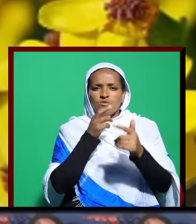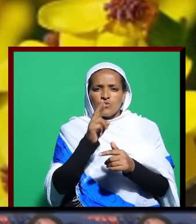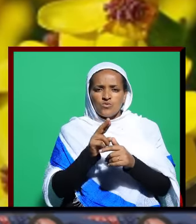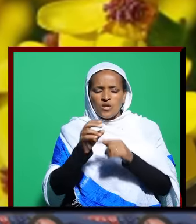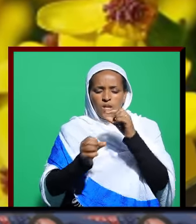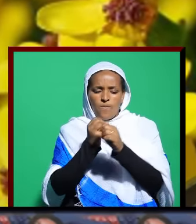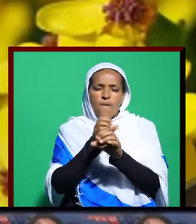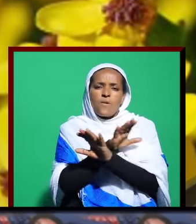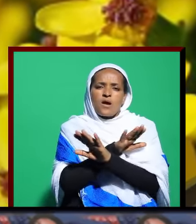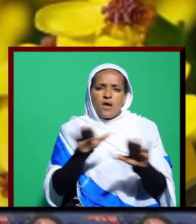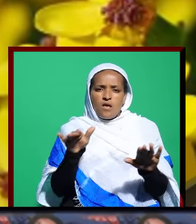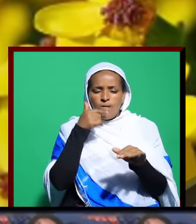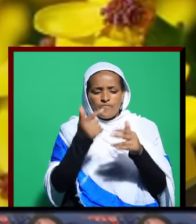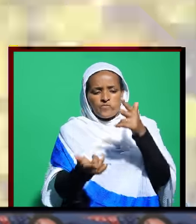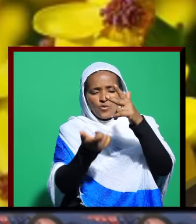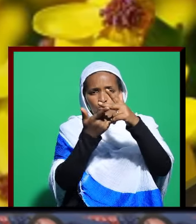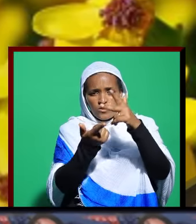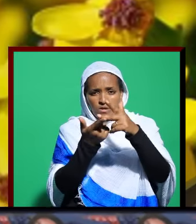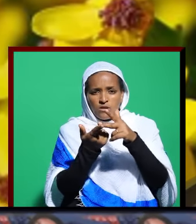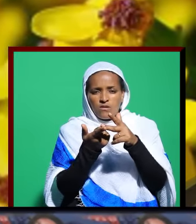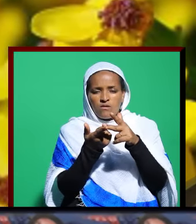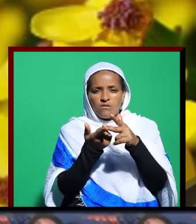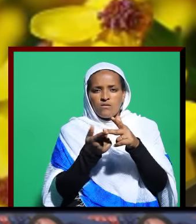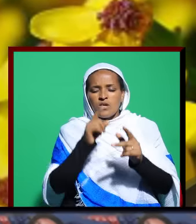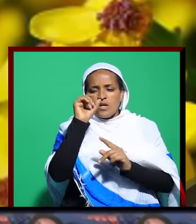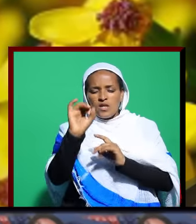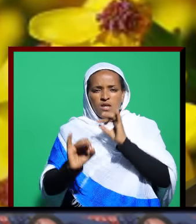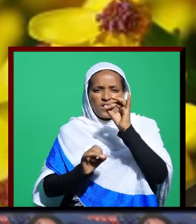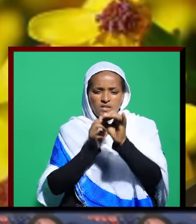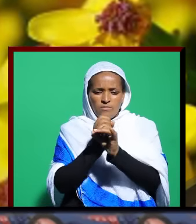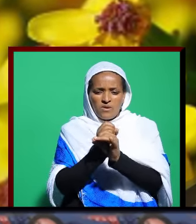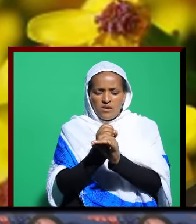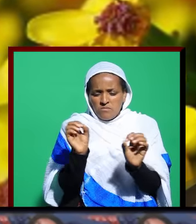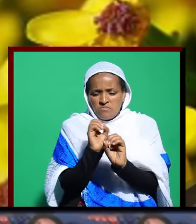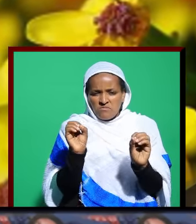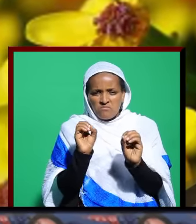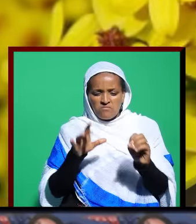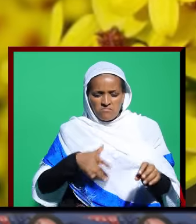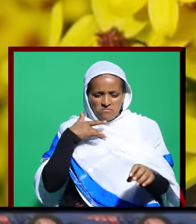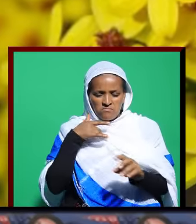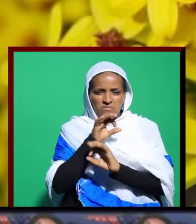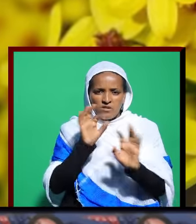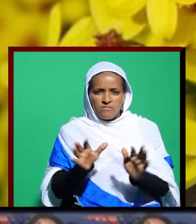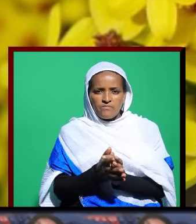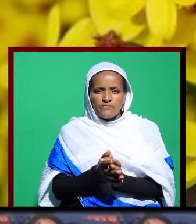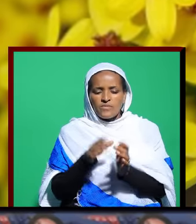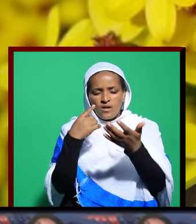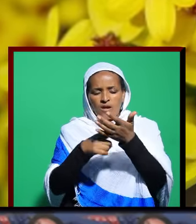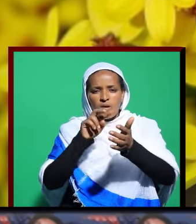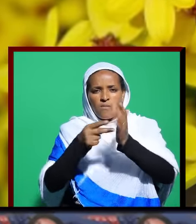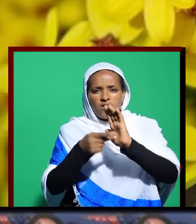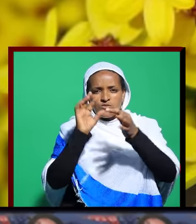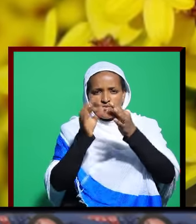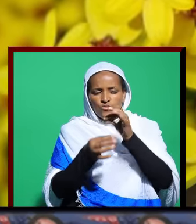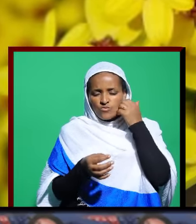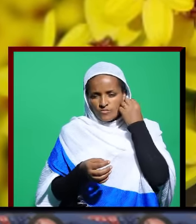ሁለተኛዎቹ ናቸው፣ እድሜ በቃኝ ባዮች ያልናቸው። ሶስተኛዎቹ ለእድሜ ግድ የለሽ የሆኑ ሰዎች አሉ። ይሄ